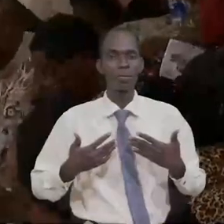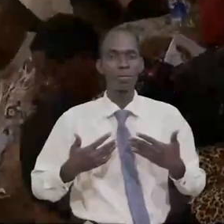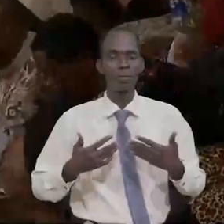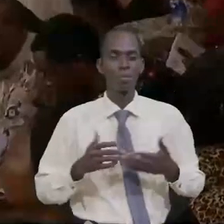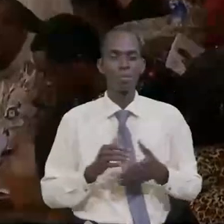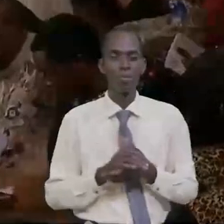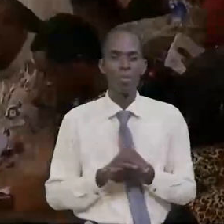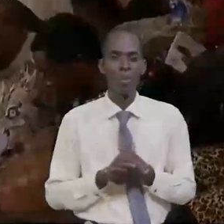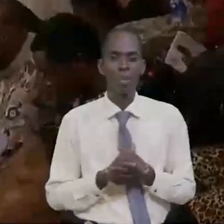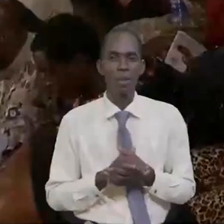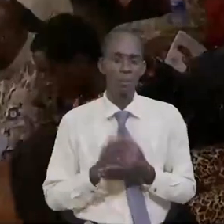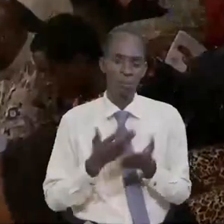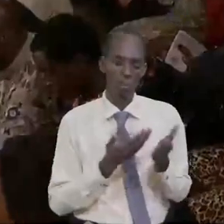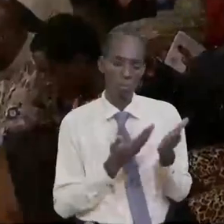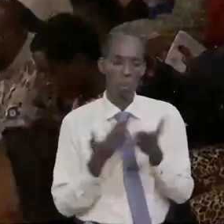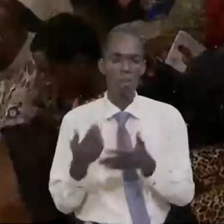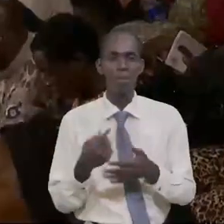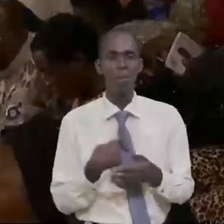à mes conduit moi